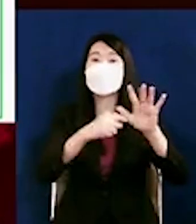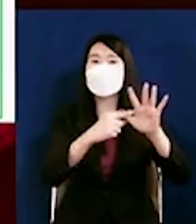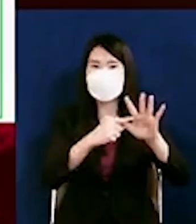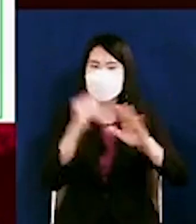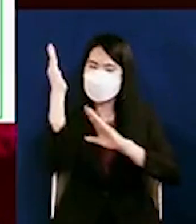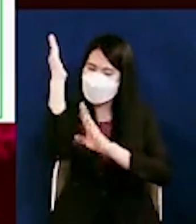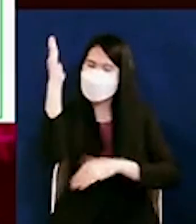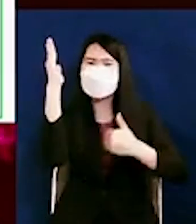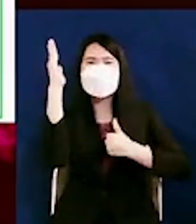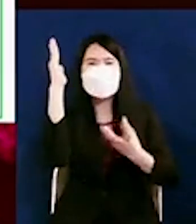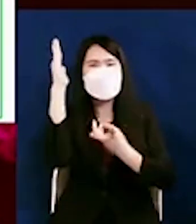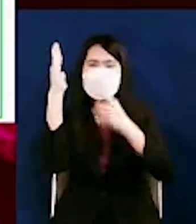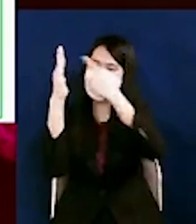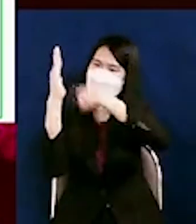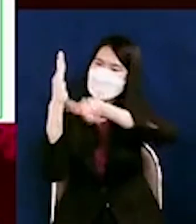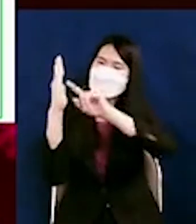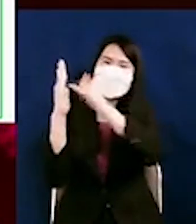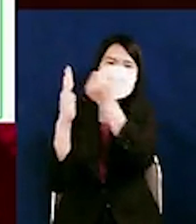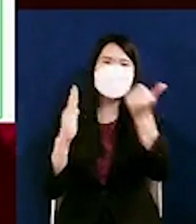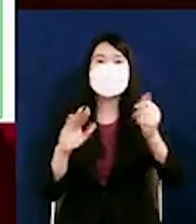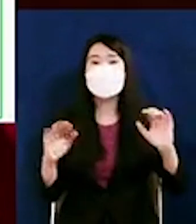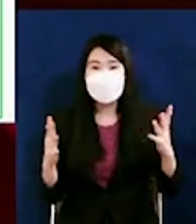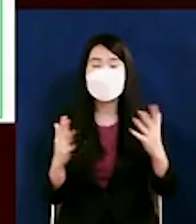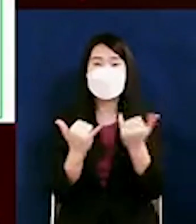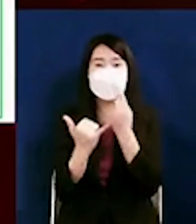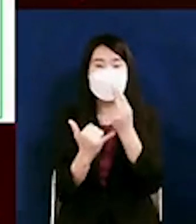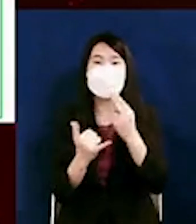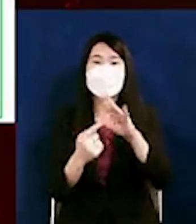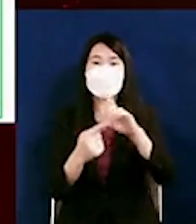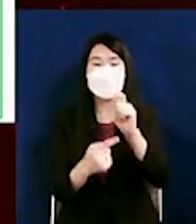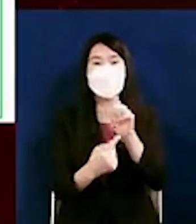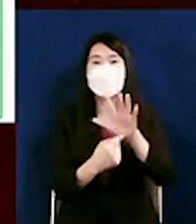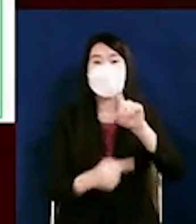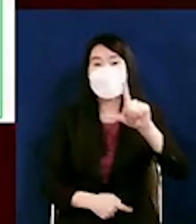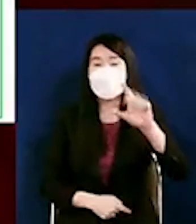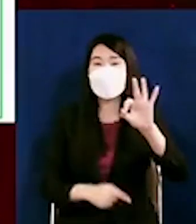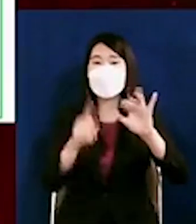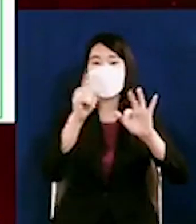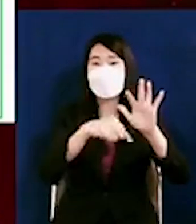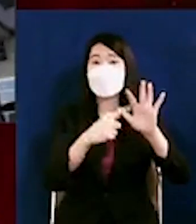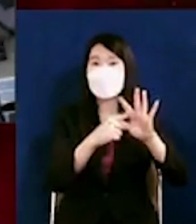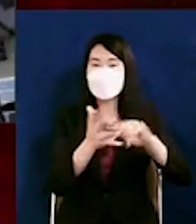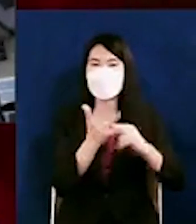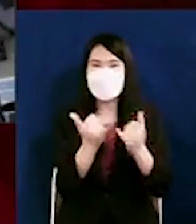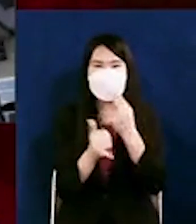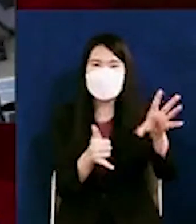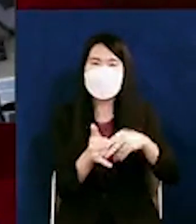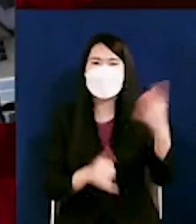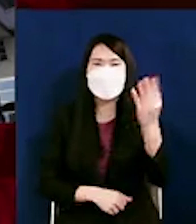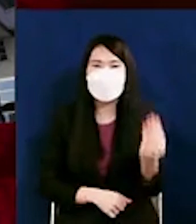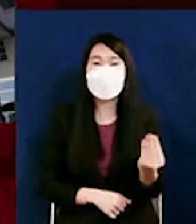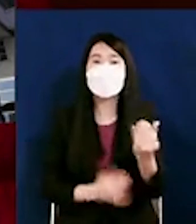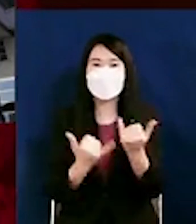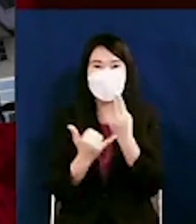าคอื่นไม่มีนะครับแล้วก็ในส่วนของอัลฟาก็ลดลงเรื่อยๆในสัดส่วนที่ลดลงเรื่อยๆทีนี้